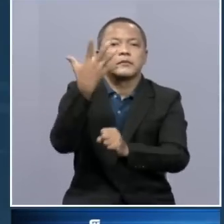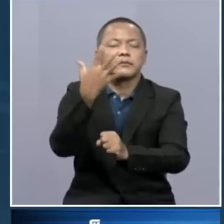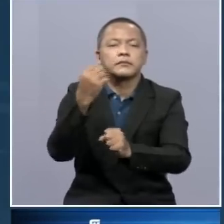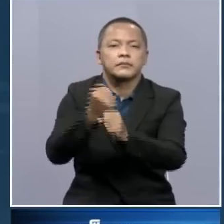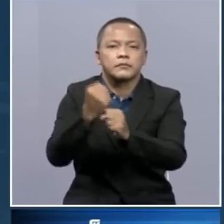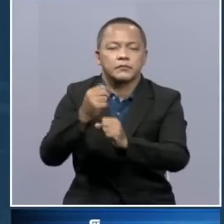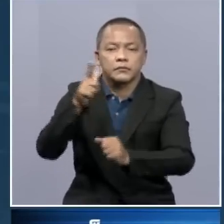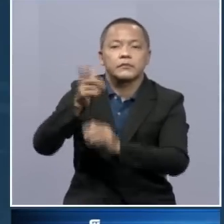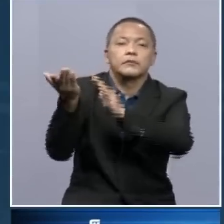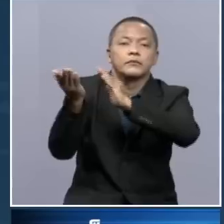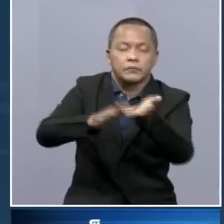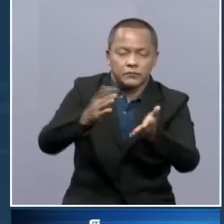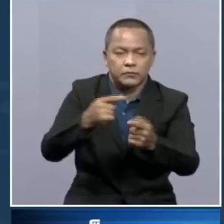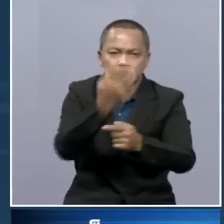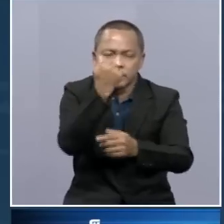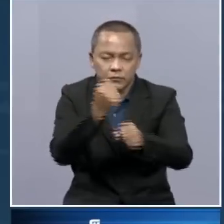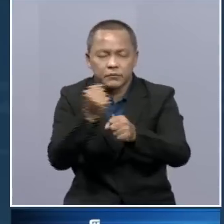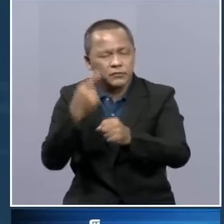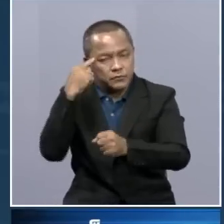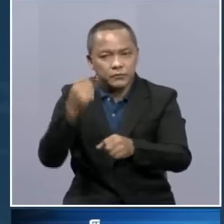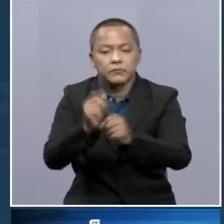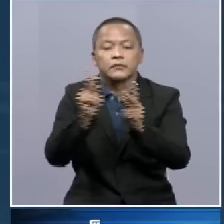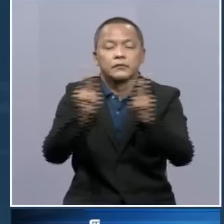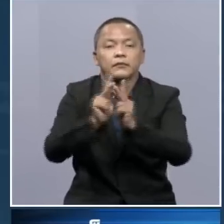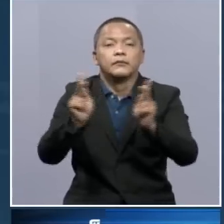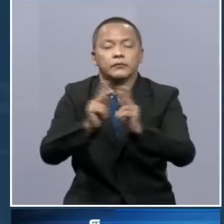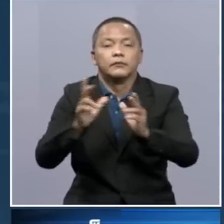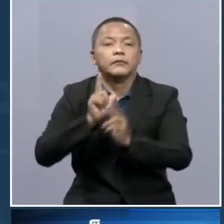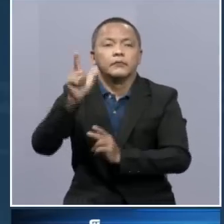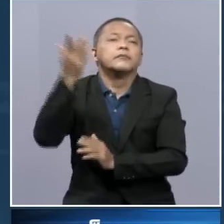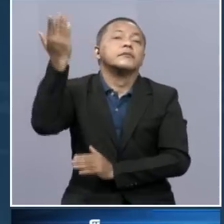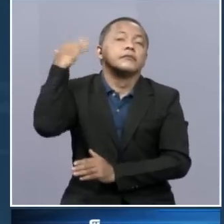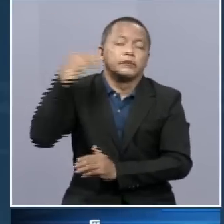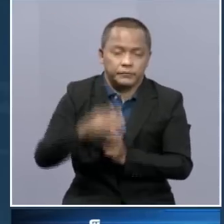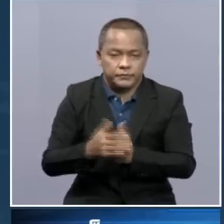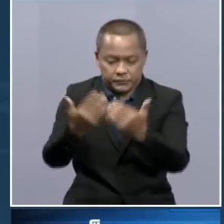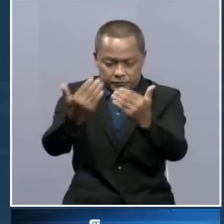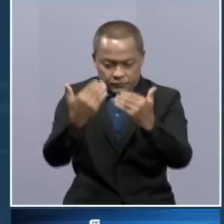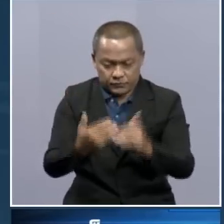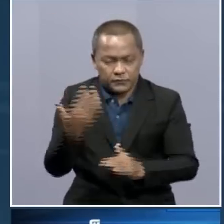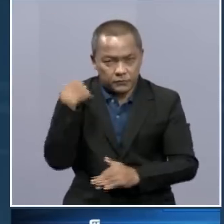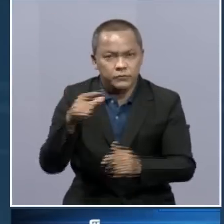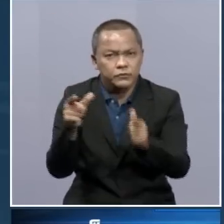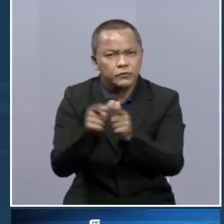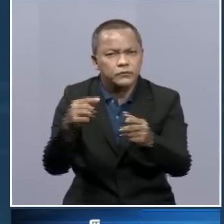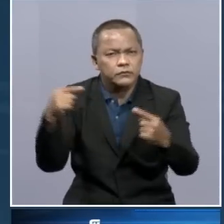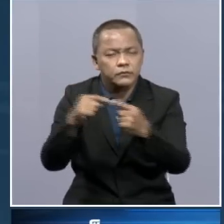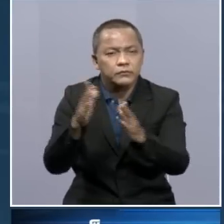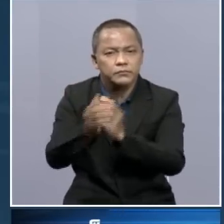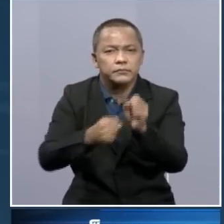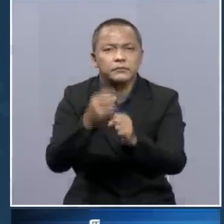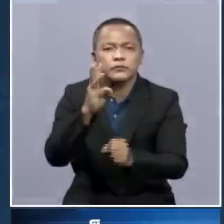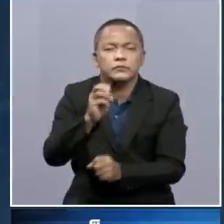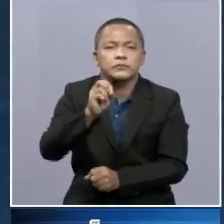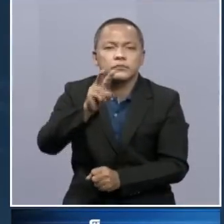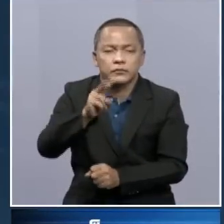ที่พรรคไทยรักไทยถูกยุบเพราะว่าเจ้าตัวเองก็เป็นกรรมการบริหารพรรคด้วยนะครับแล้วก็อีกประเด็นนึงนะครับเมื่อปี62